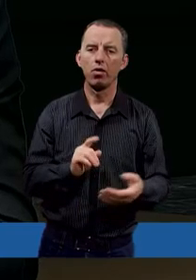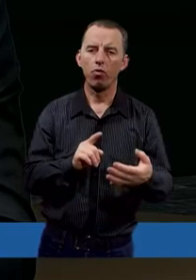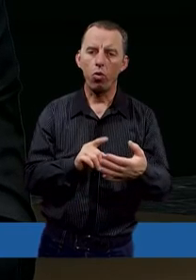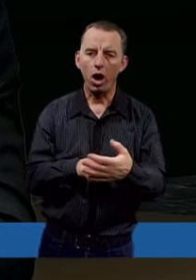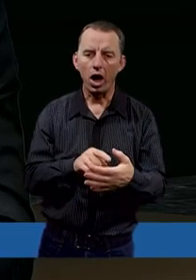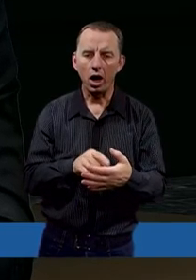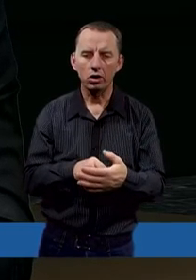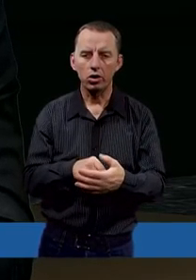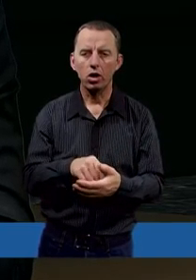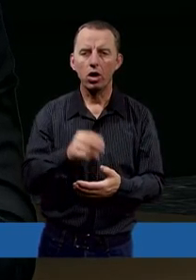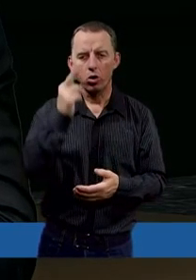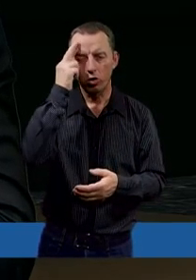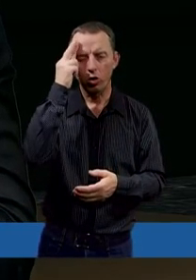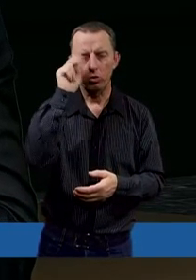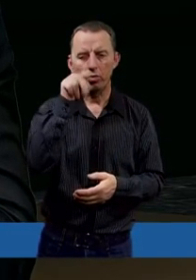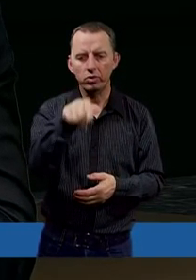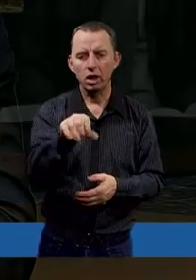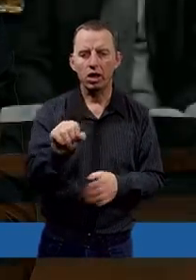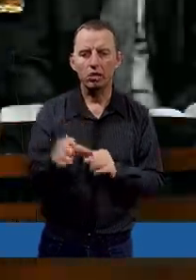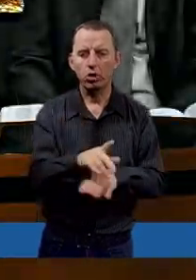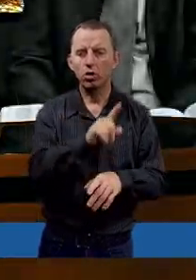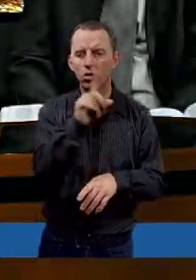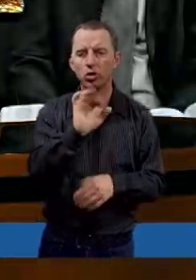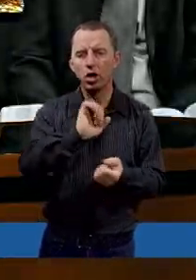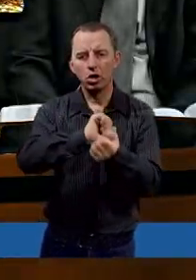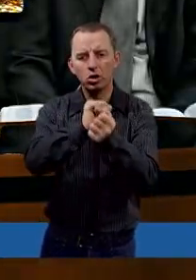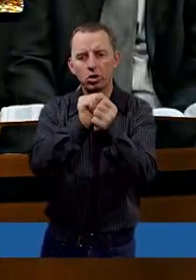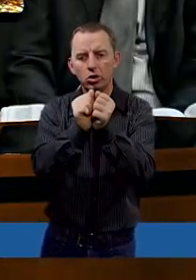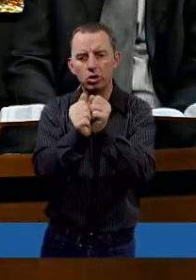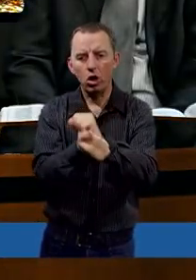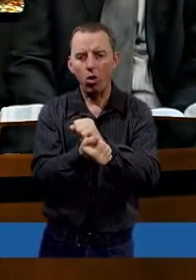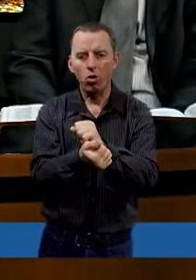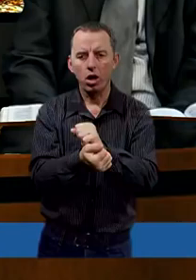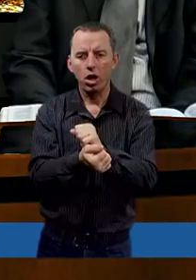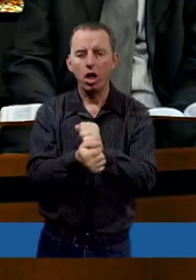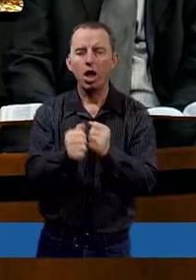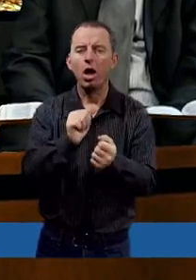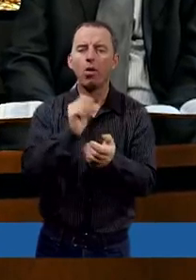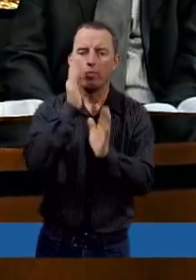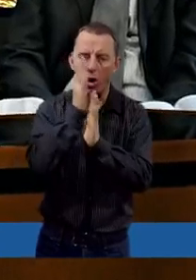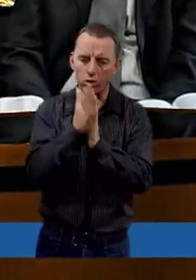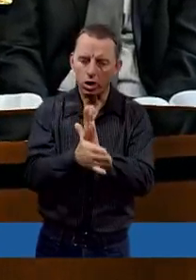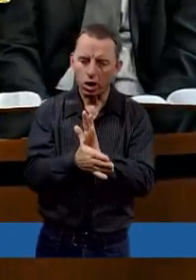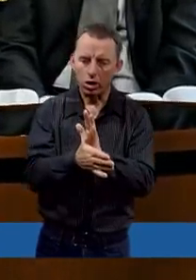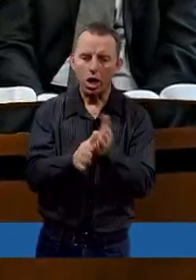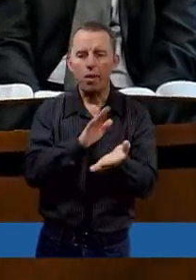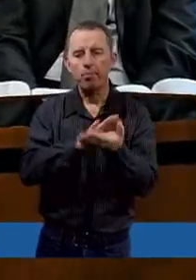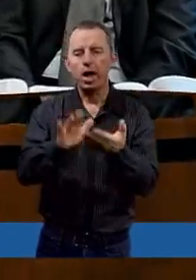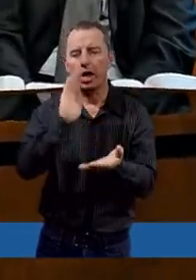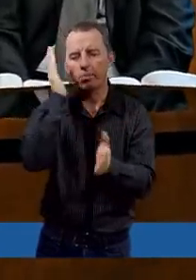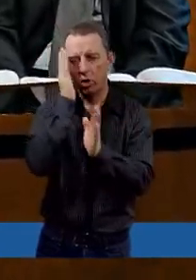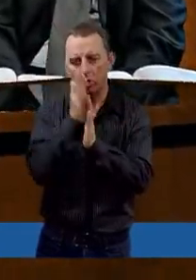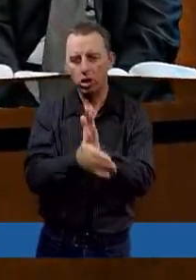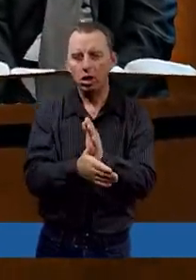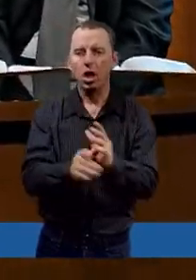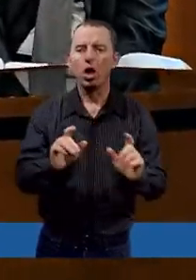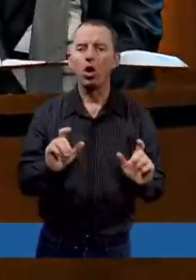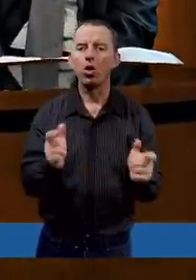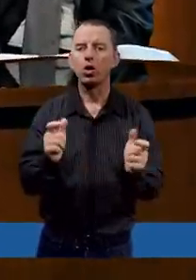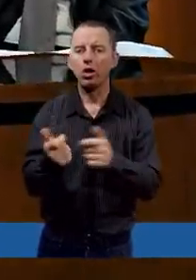I właśnie Żydzi rozumieli w taki sposób, że są pośrednie i bezpośrednie konsekwencje grzechu. Na przykład, jeżeli